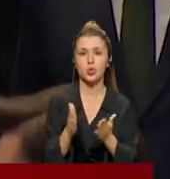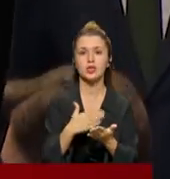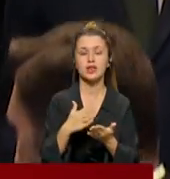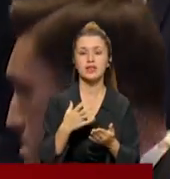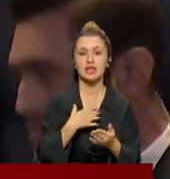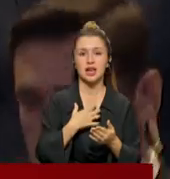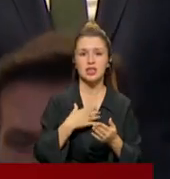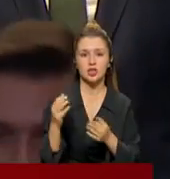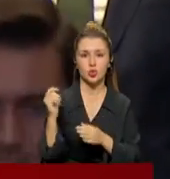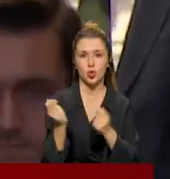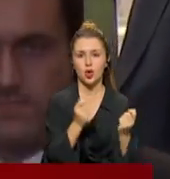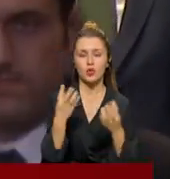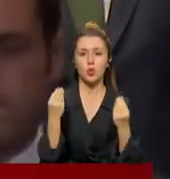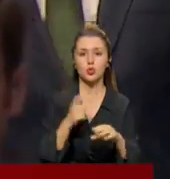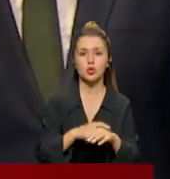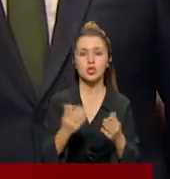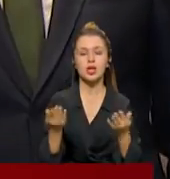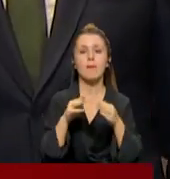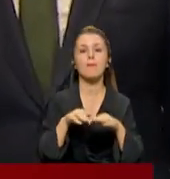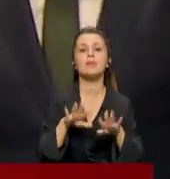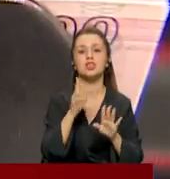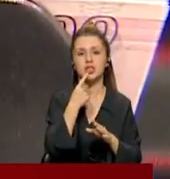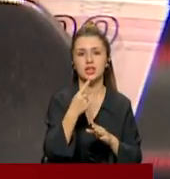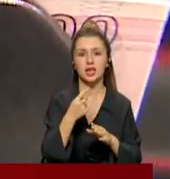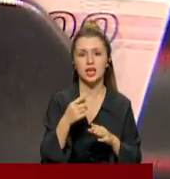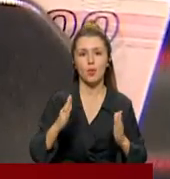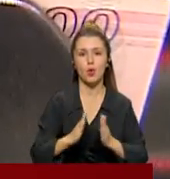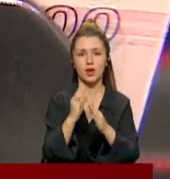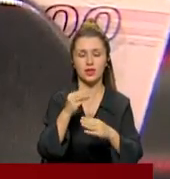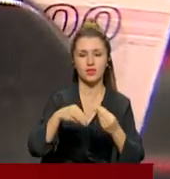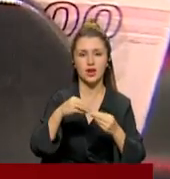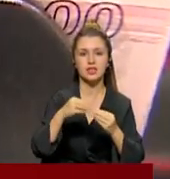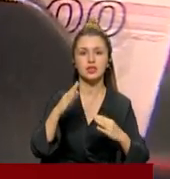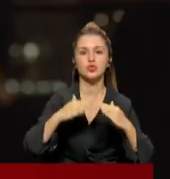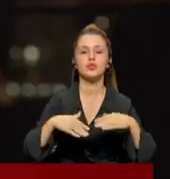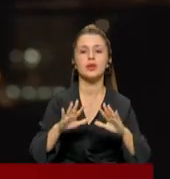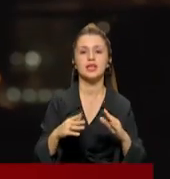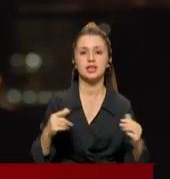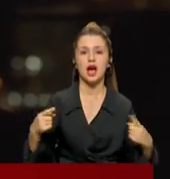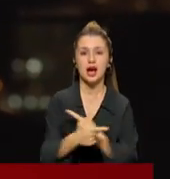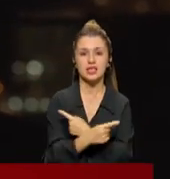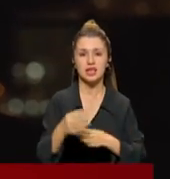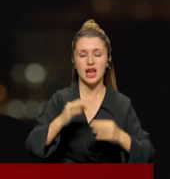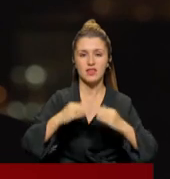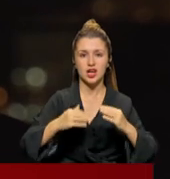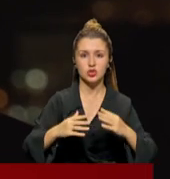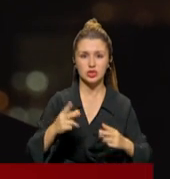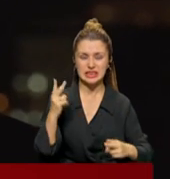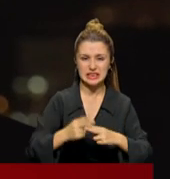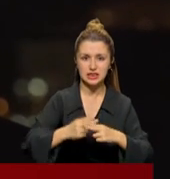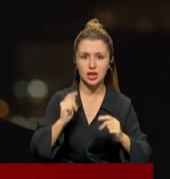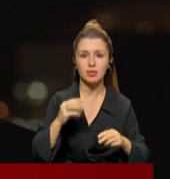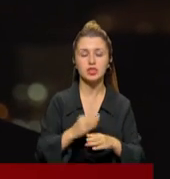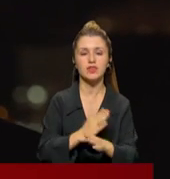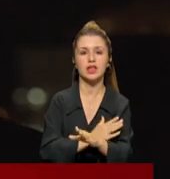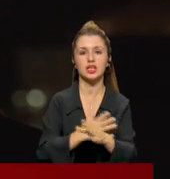kendisi görevde olduğu sürece kapanmayacağının da altını çizdi. Muhalefet faizlerin düşmediğini, aksine enflasyonu körüklediği için